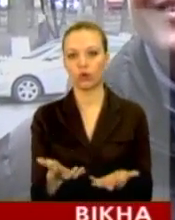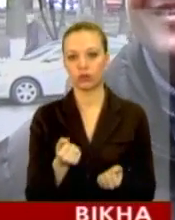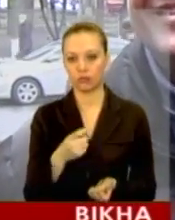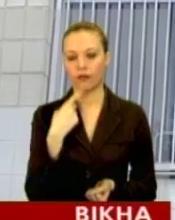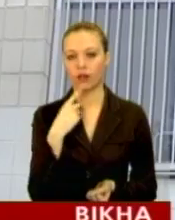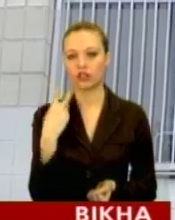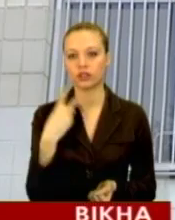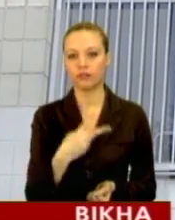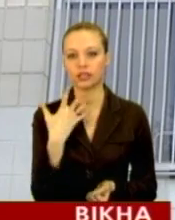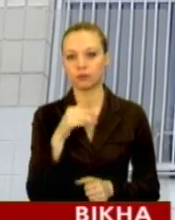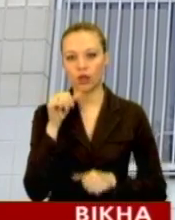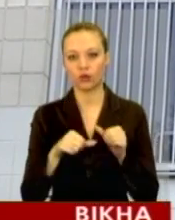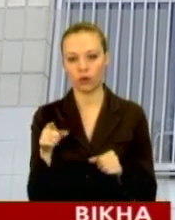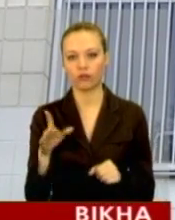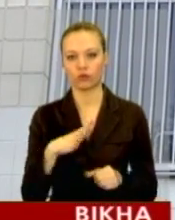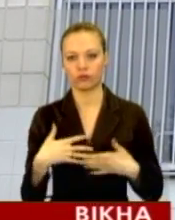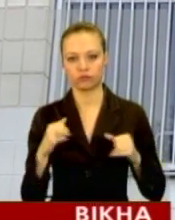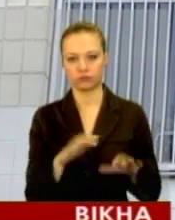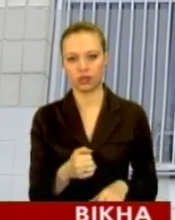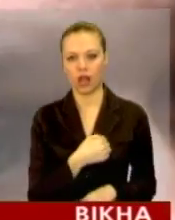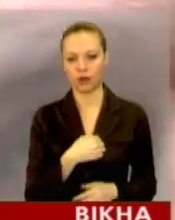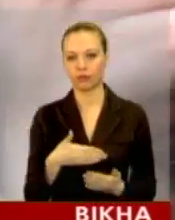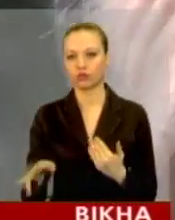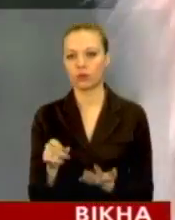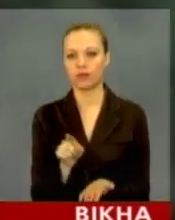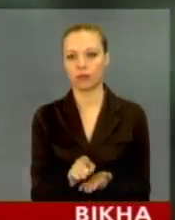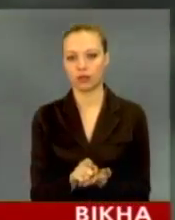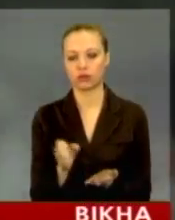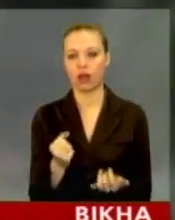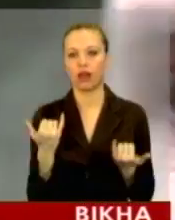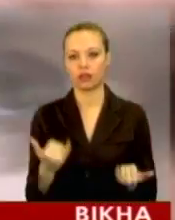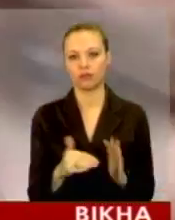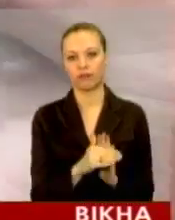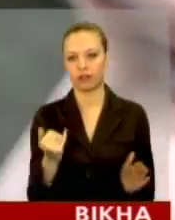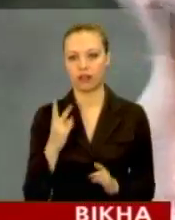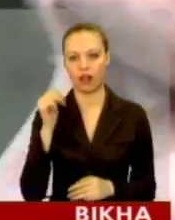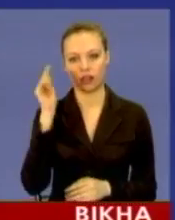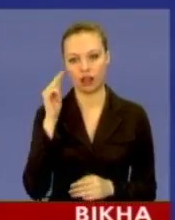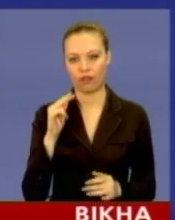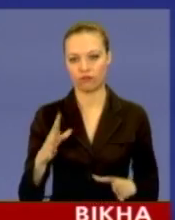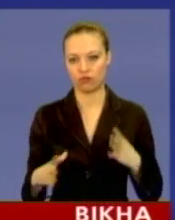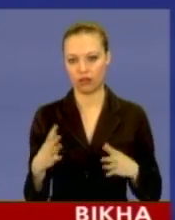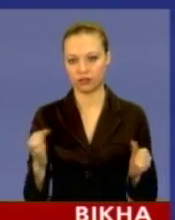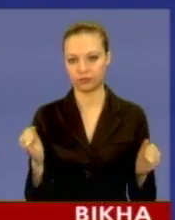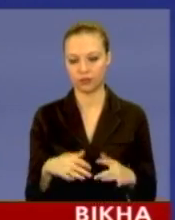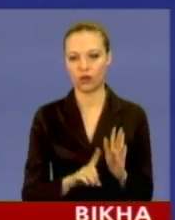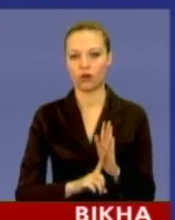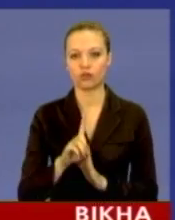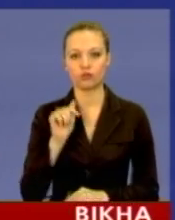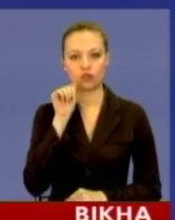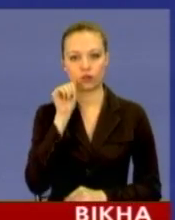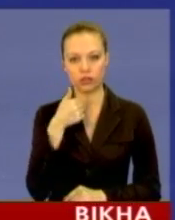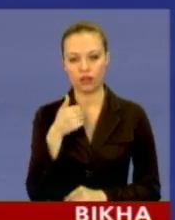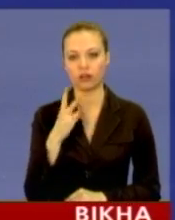Каже, 25 років віддав армії, вийшов на пенсію. Тепер викликали на навчальні збори. Розпочинаються